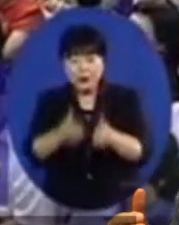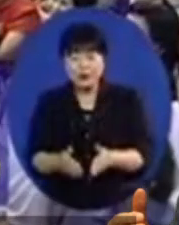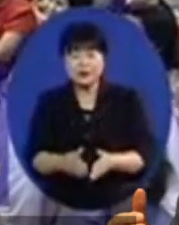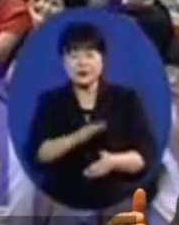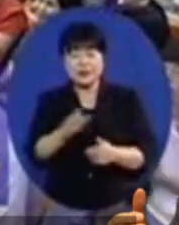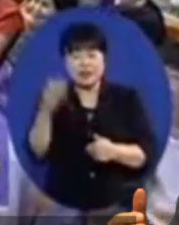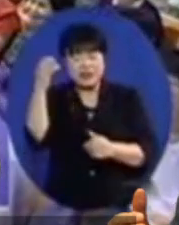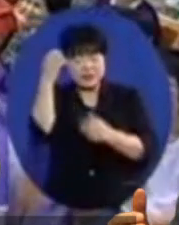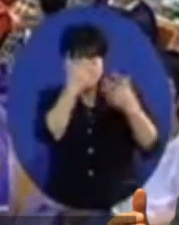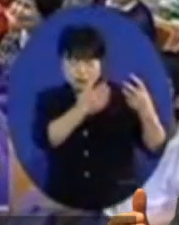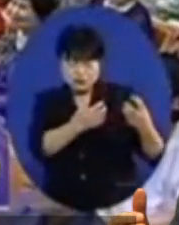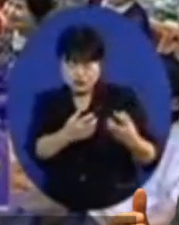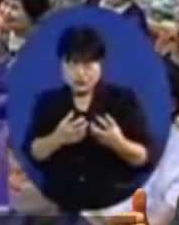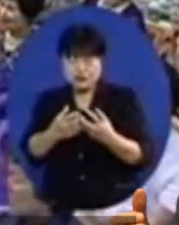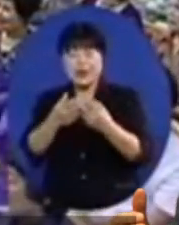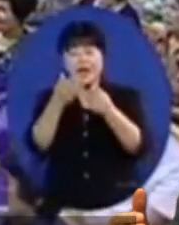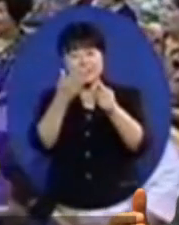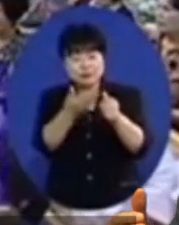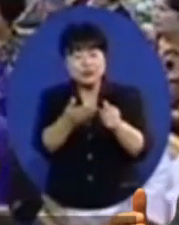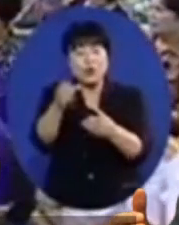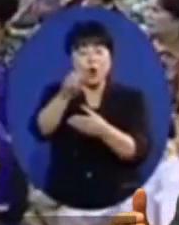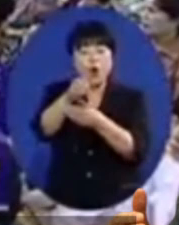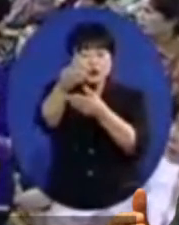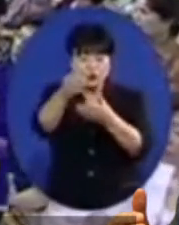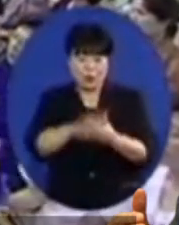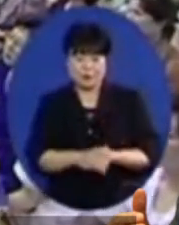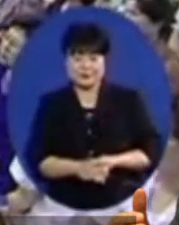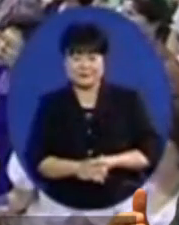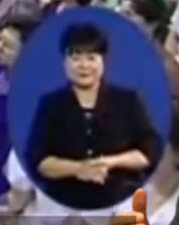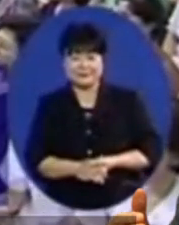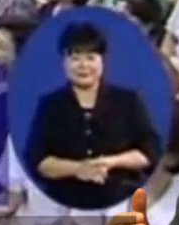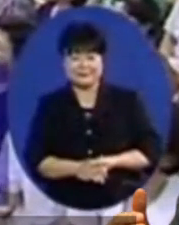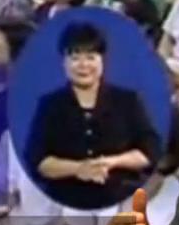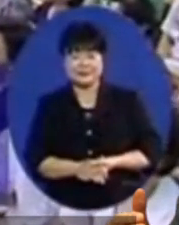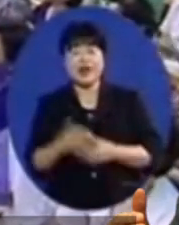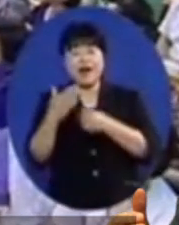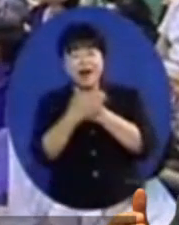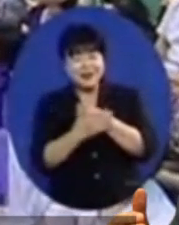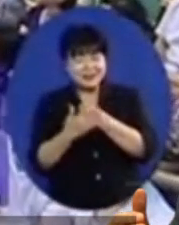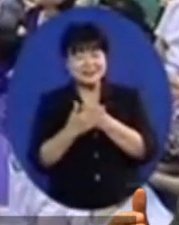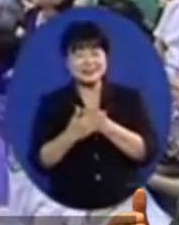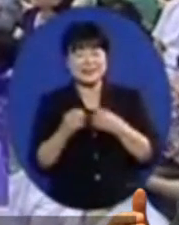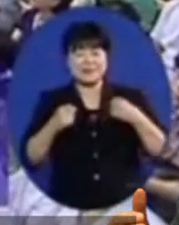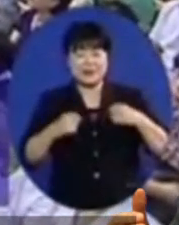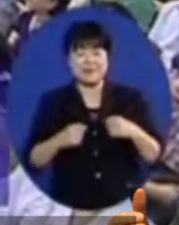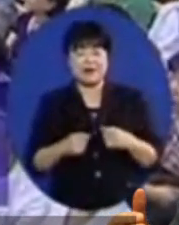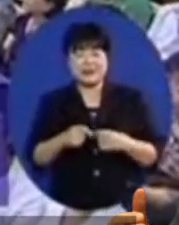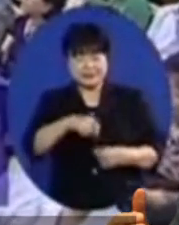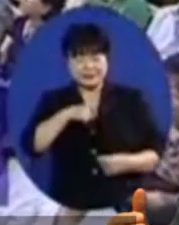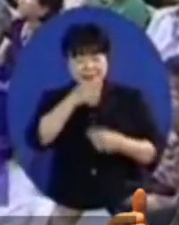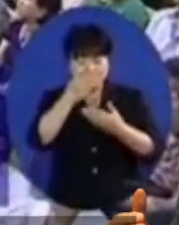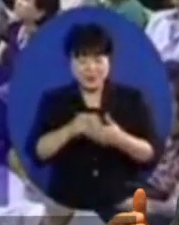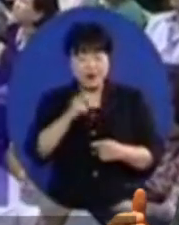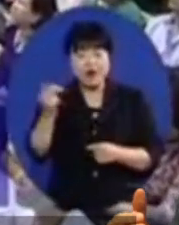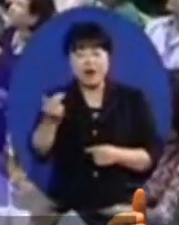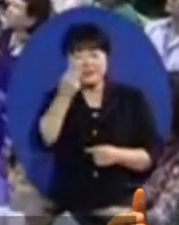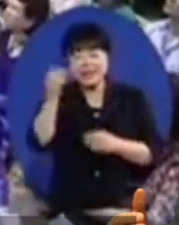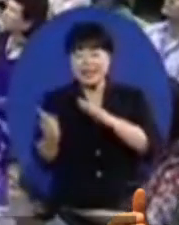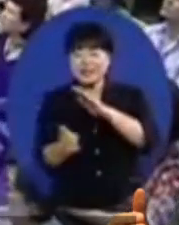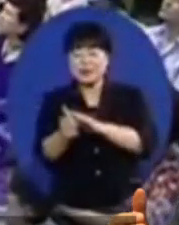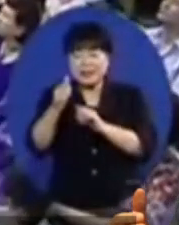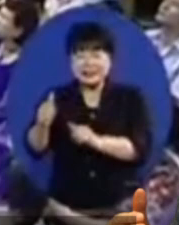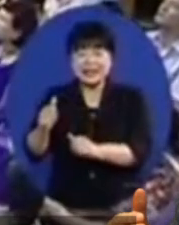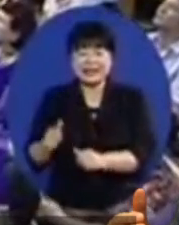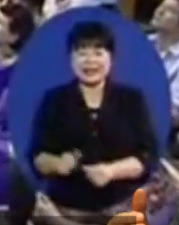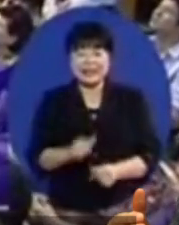우리에게 성령을 풍성히 부어주사 우리로 그 은혜를 힘입어 의롭다 하심을 얻어 영생의 소망을 따라